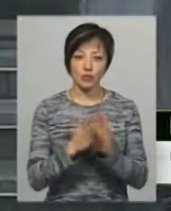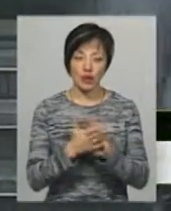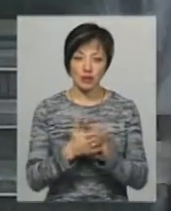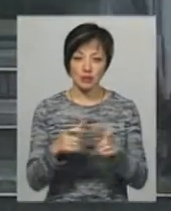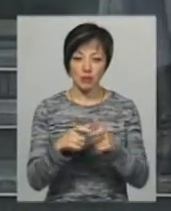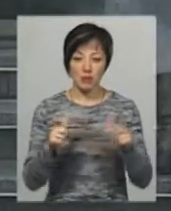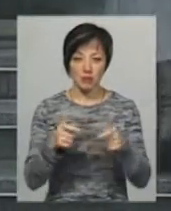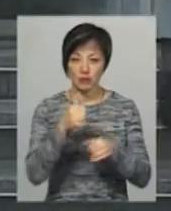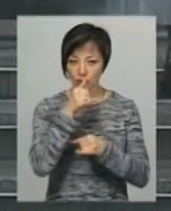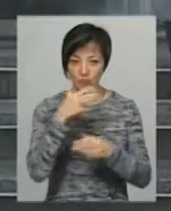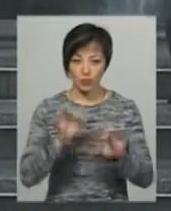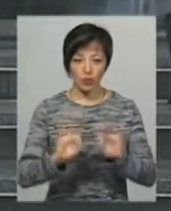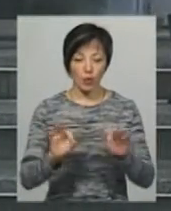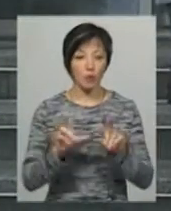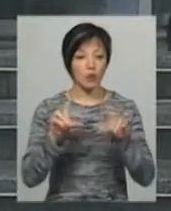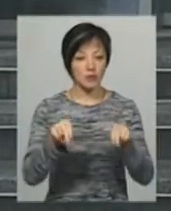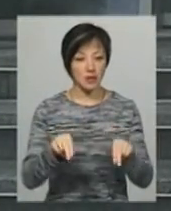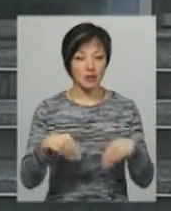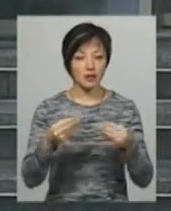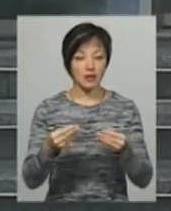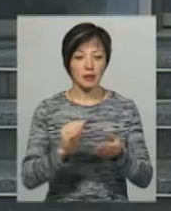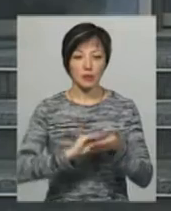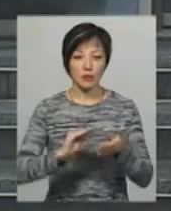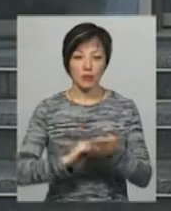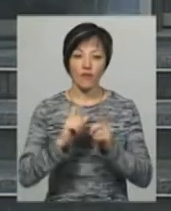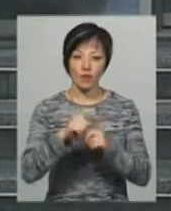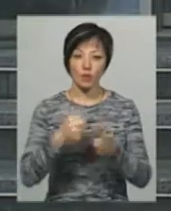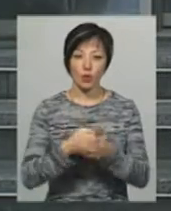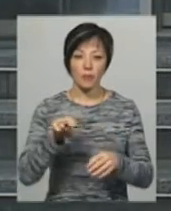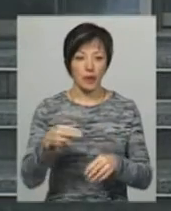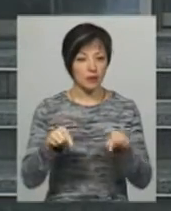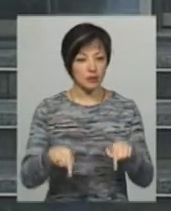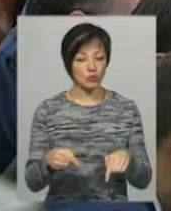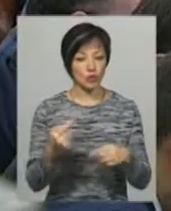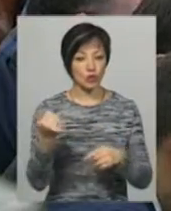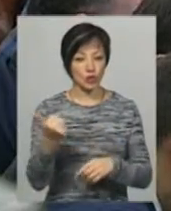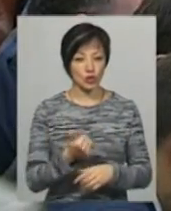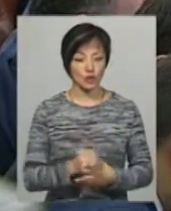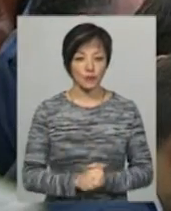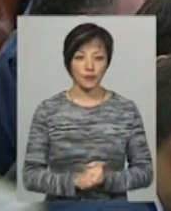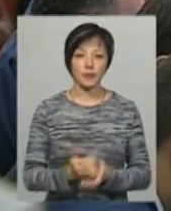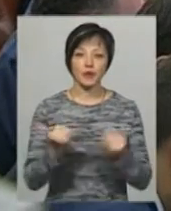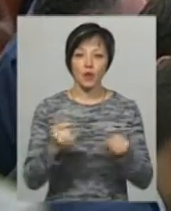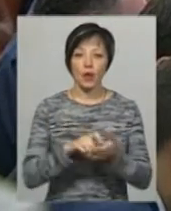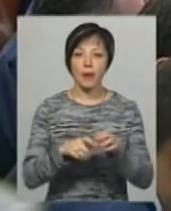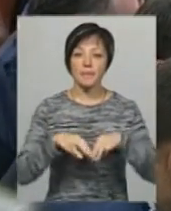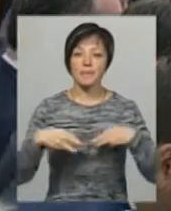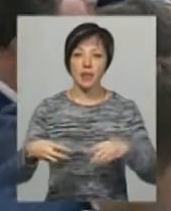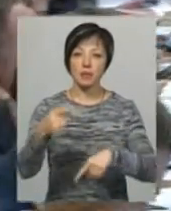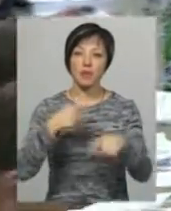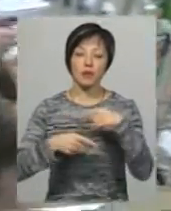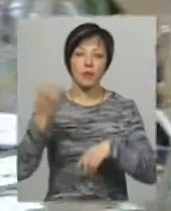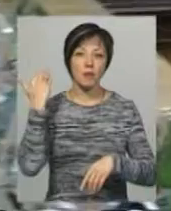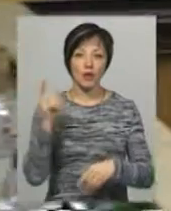платіжками, не зможуть. Обіцяли надати письмову відповідь до п'ятниці цього тижня. Сьогодні Кабмін повернув попередні